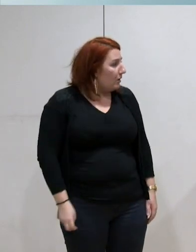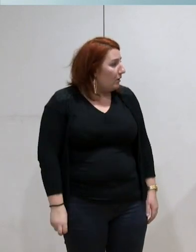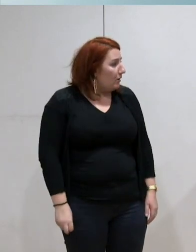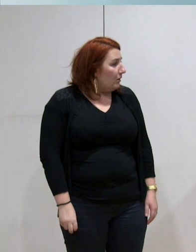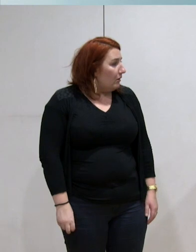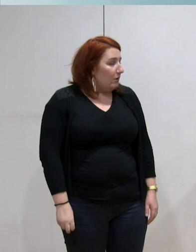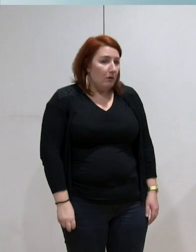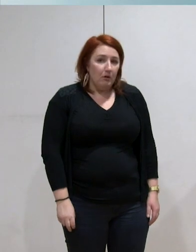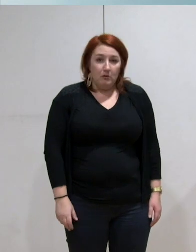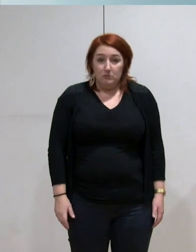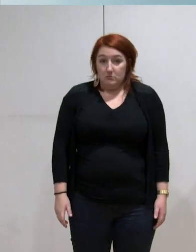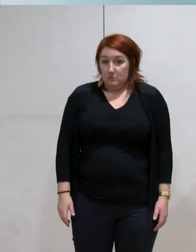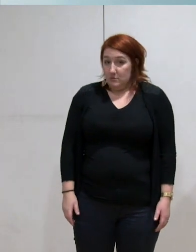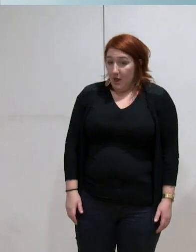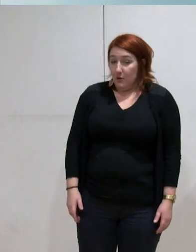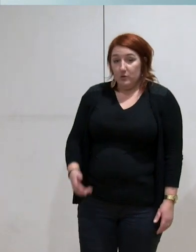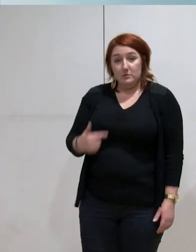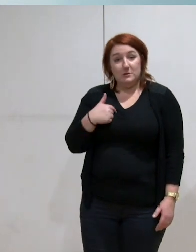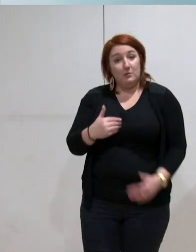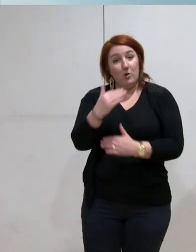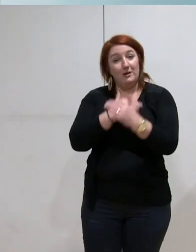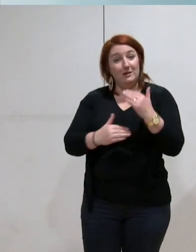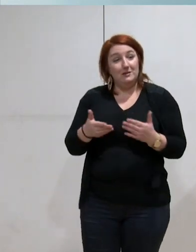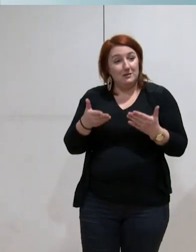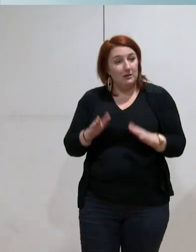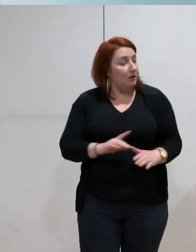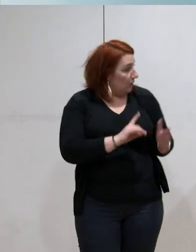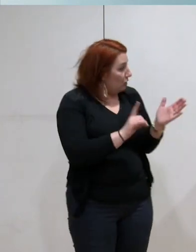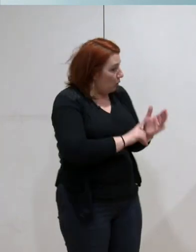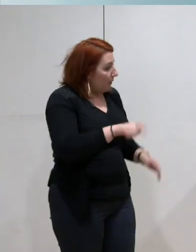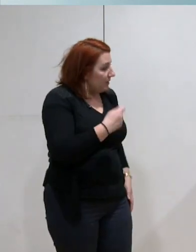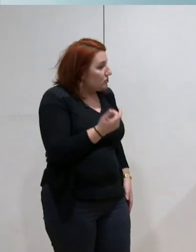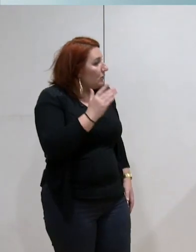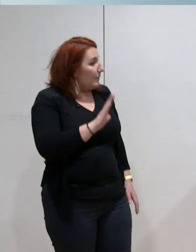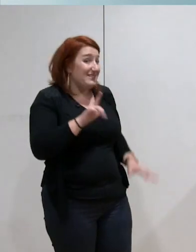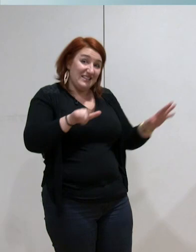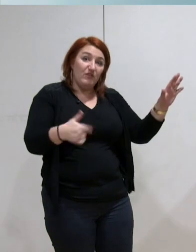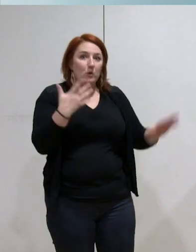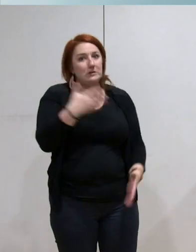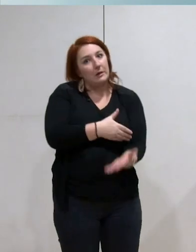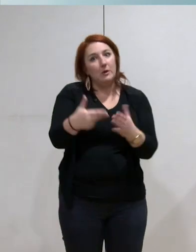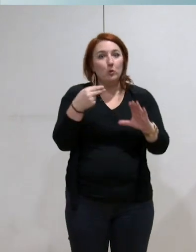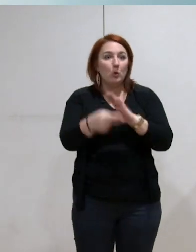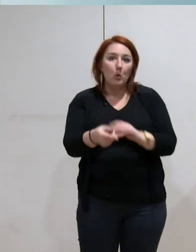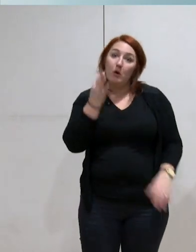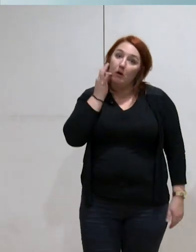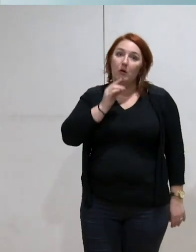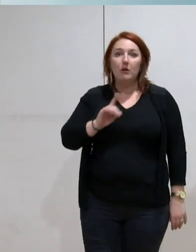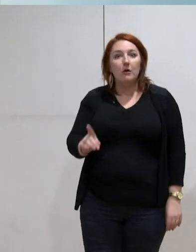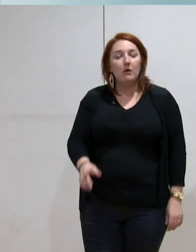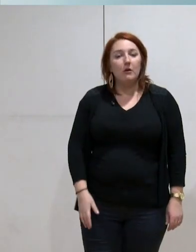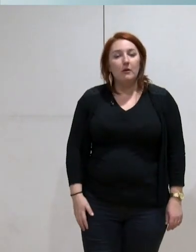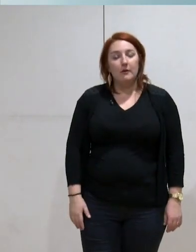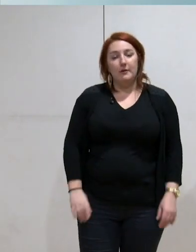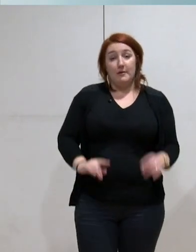pas alors c'est moi qui fixe l'ordre du jour c'est votre droit plus strict 7,5 million d'EUR et ce qui